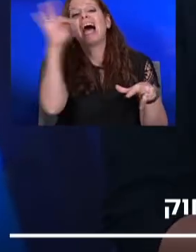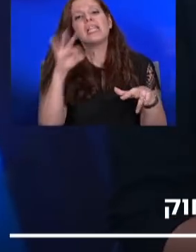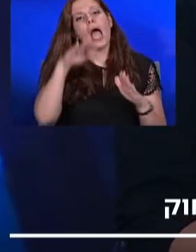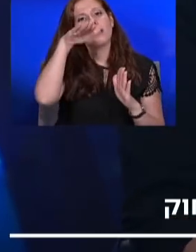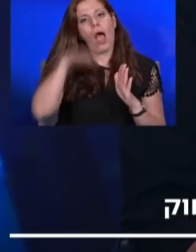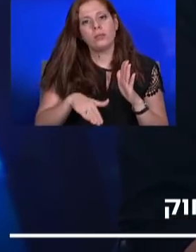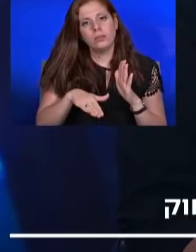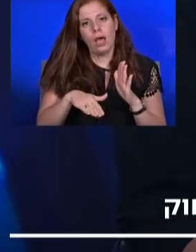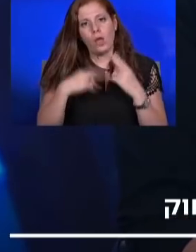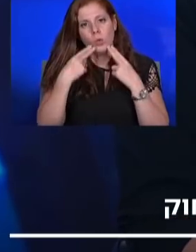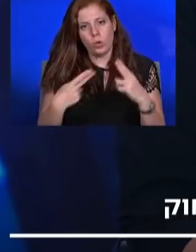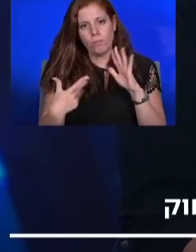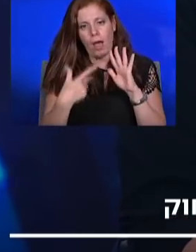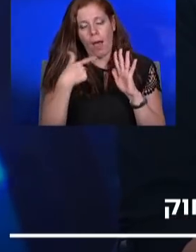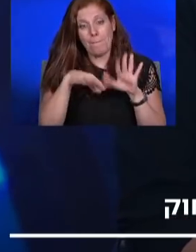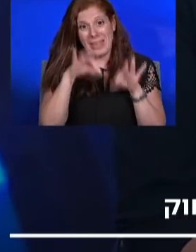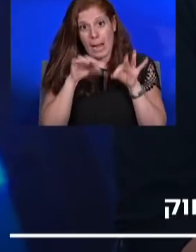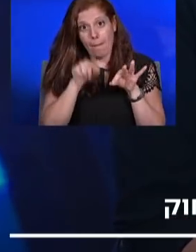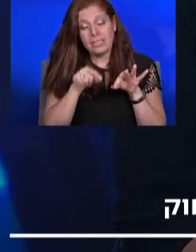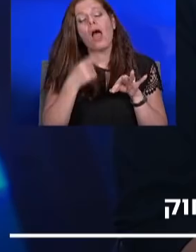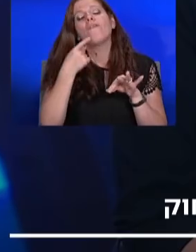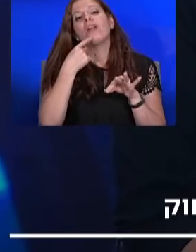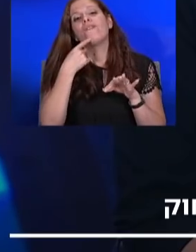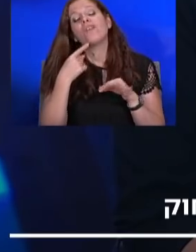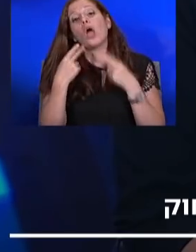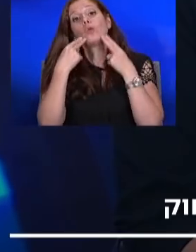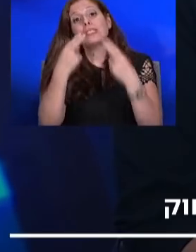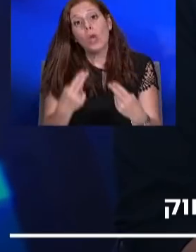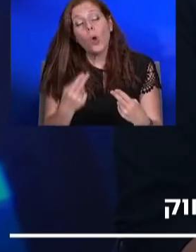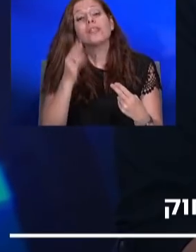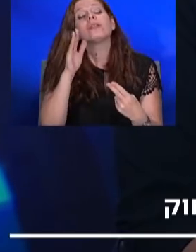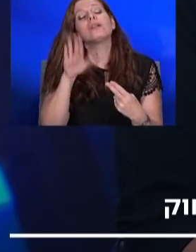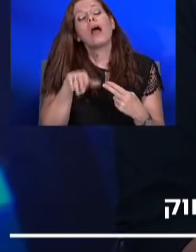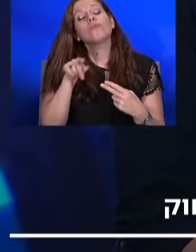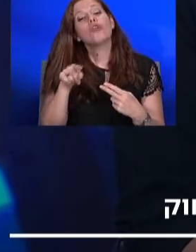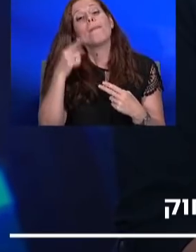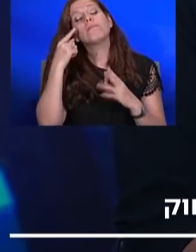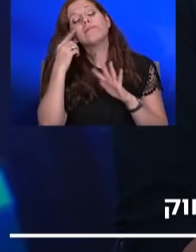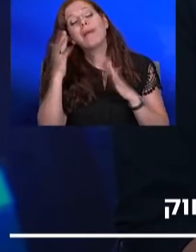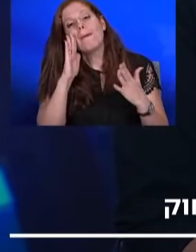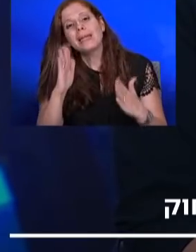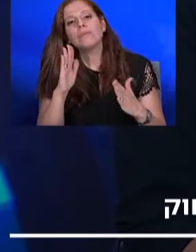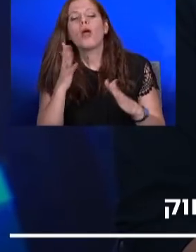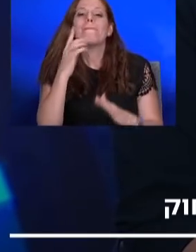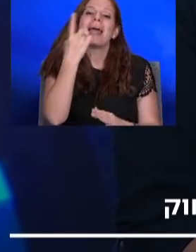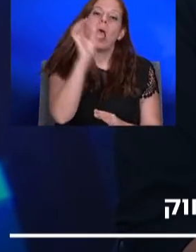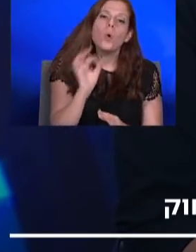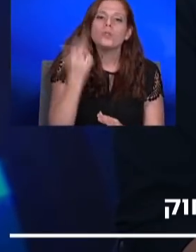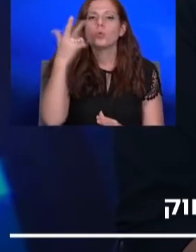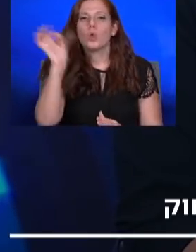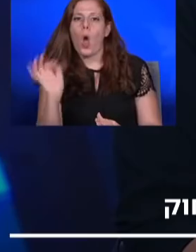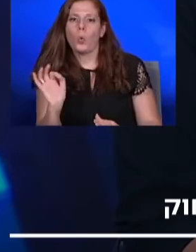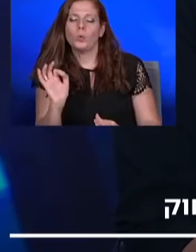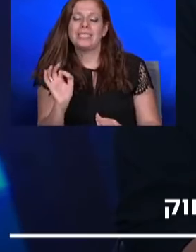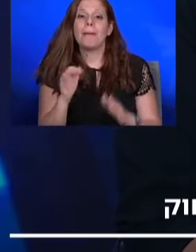הערכות הסוקרים שהעבירה לנו קטי דור, גם שצפוי להיות שיעור נדבקים שבין 1% ל-3% מהנבדקים.